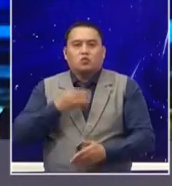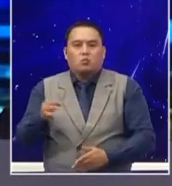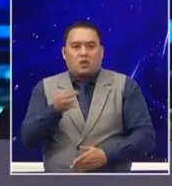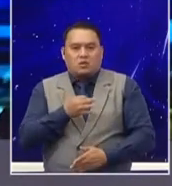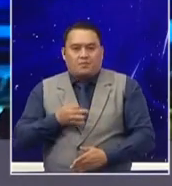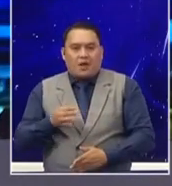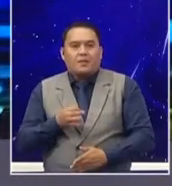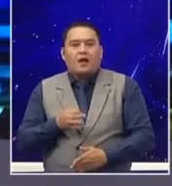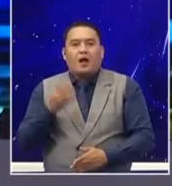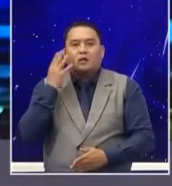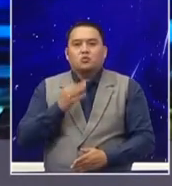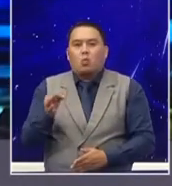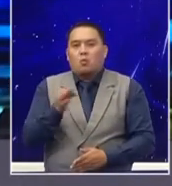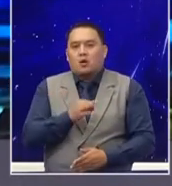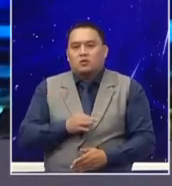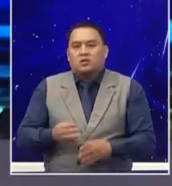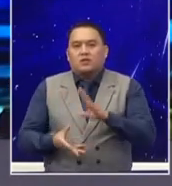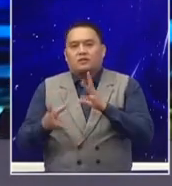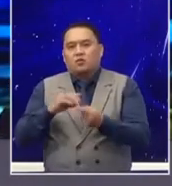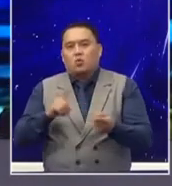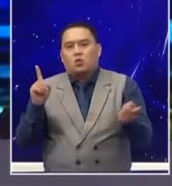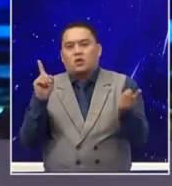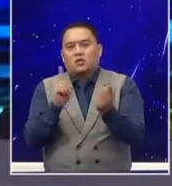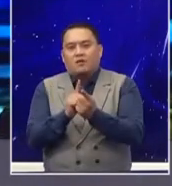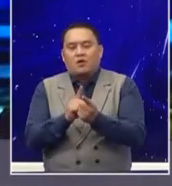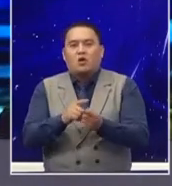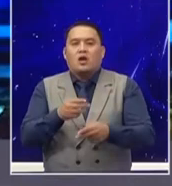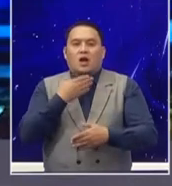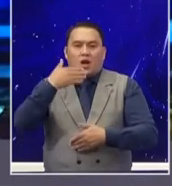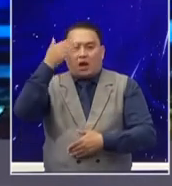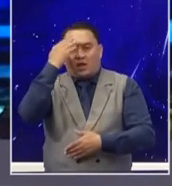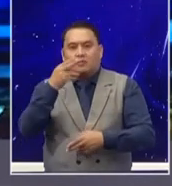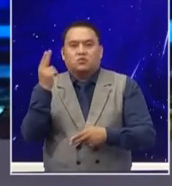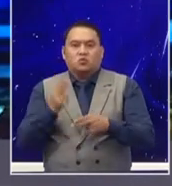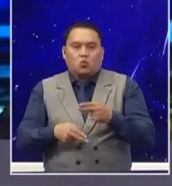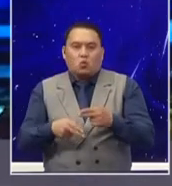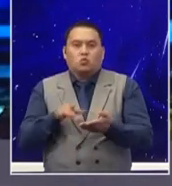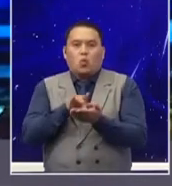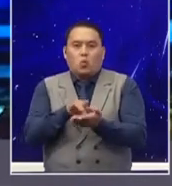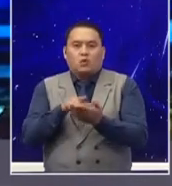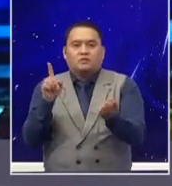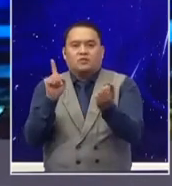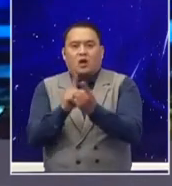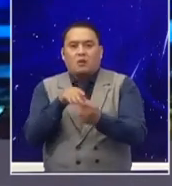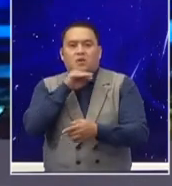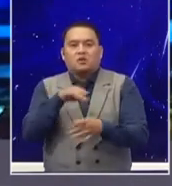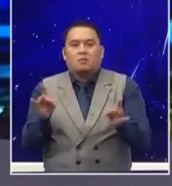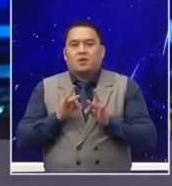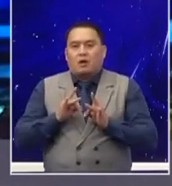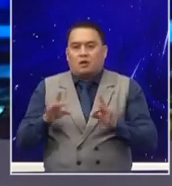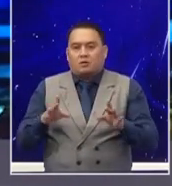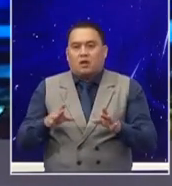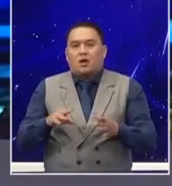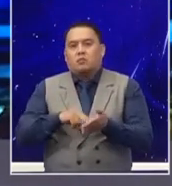крае. Кроме этого, в Алматинской области подвели итоги летнего сезона. С какими итогами туристическая отрасль встретила свой профессиональный праздник